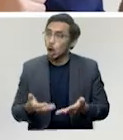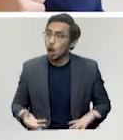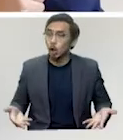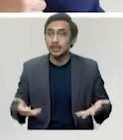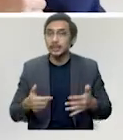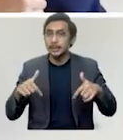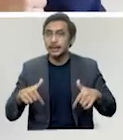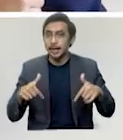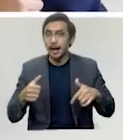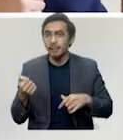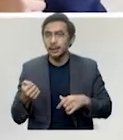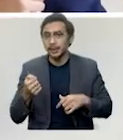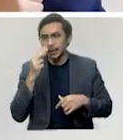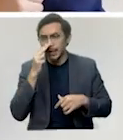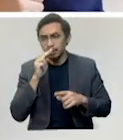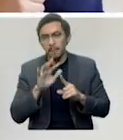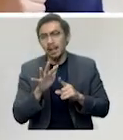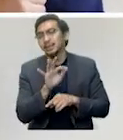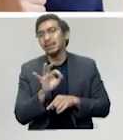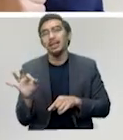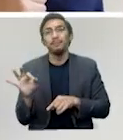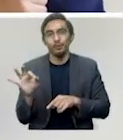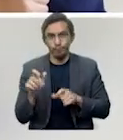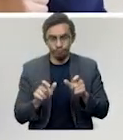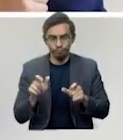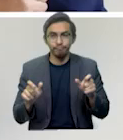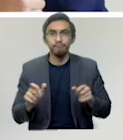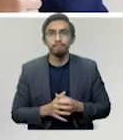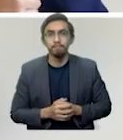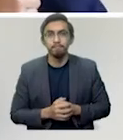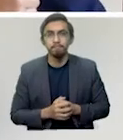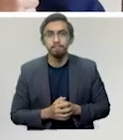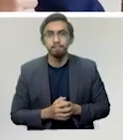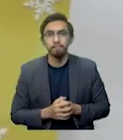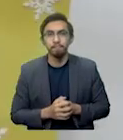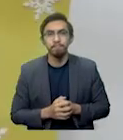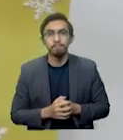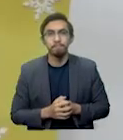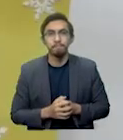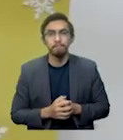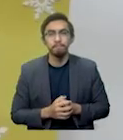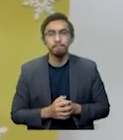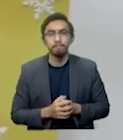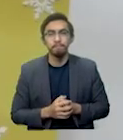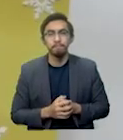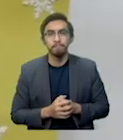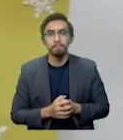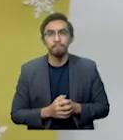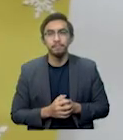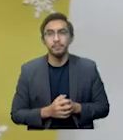sekitar 15.000 penumpang yang melakukan kedatangan di stasiun Pasar Senen ini. Dan juga pemirsa, memang untuk kedatangannya